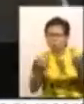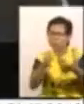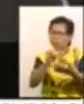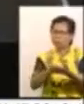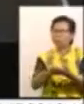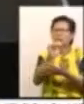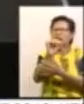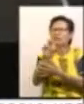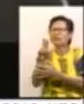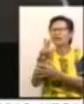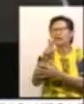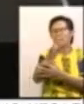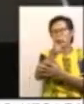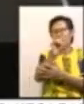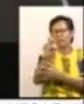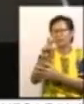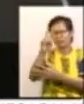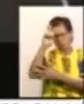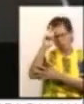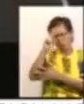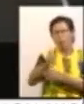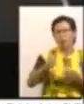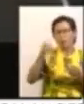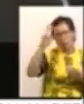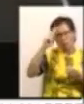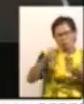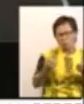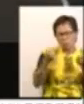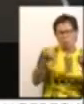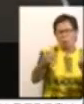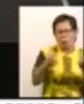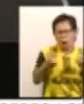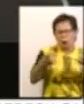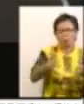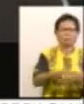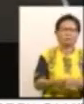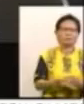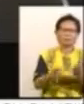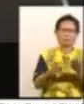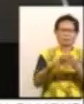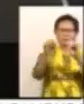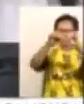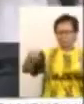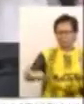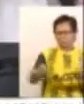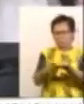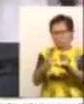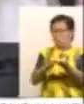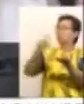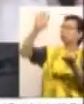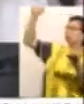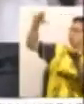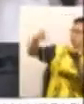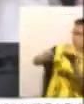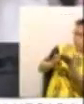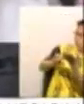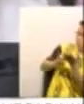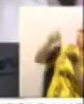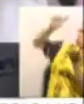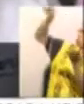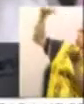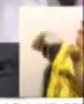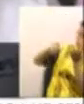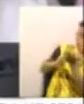berkenaan yang kerap menggunakan laluan utama Lebuh Raya tersebut. Stesen pengecas yang menggunakan tenaga solar sepenuhnya itu